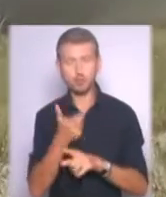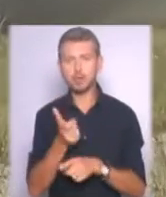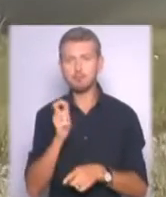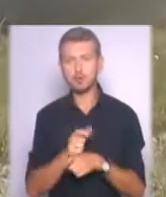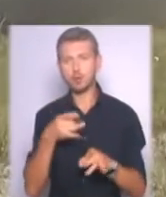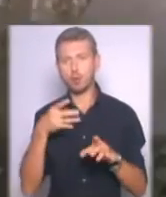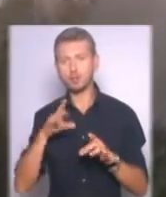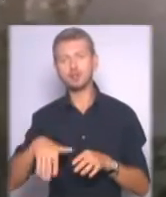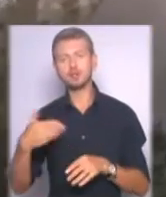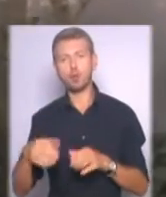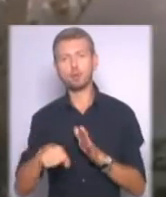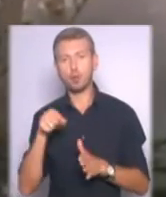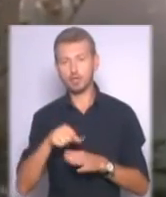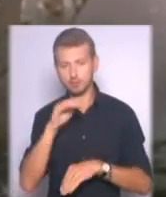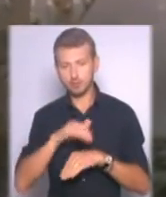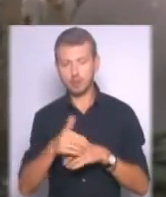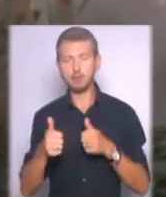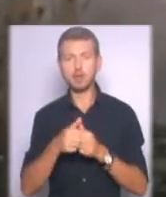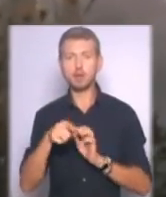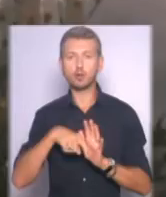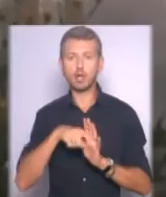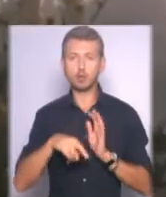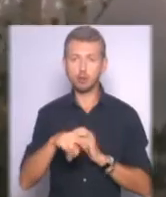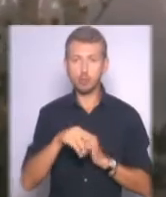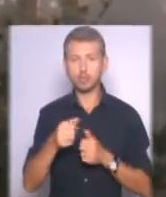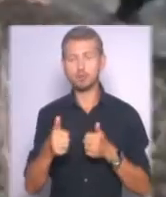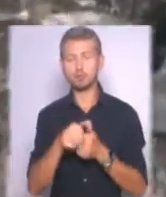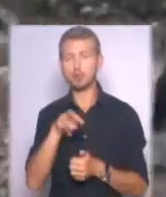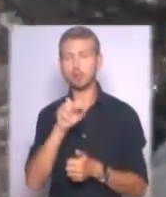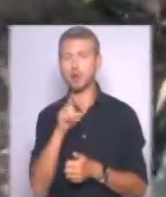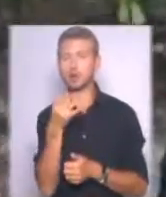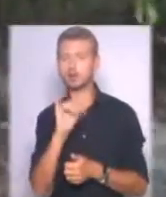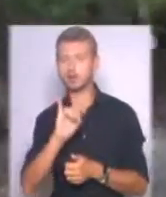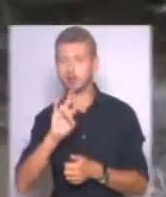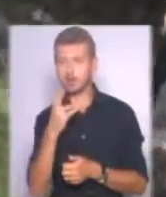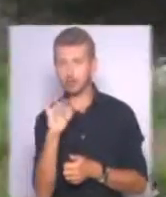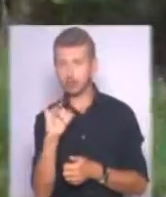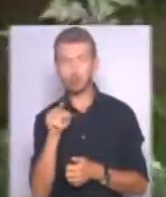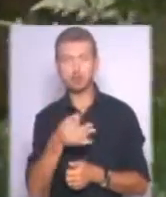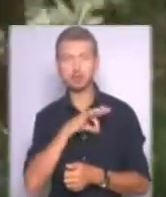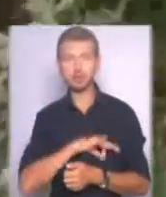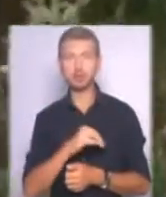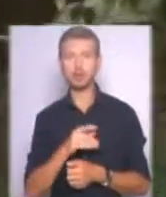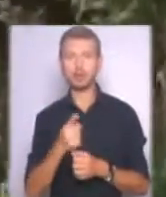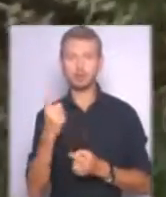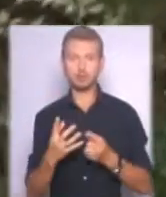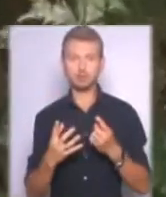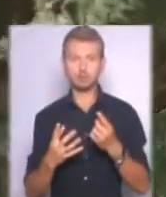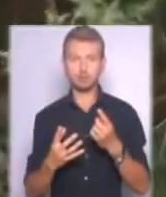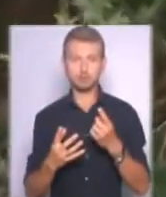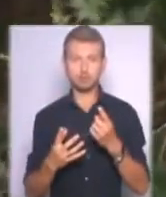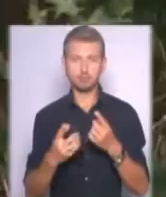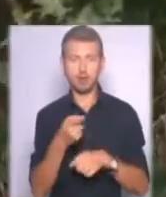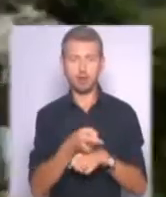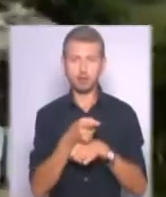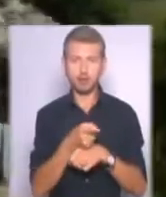боку бойовиків зафіксовано в районі Донецького аеропорту та поблизу Мар'їнки. Вони застосовують 122-міліметрові